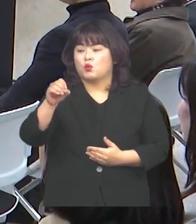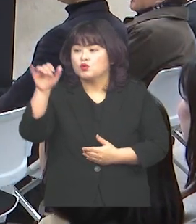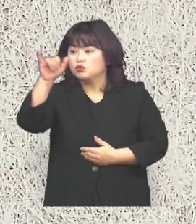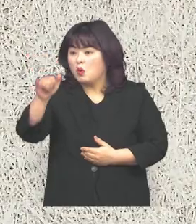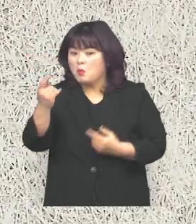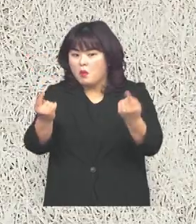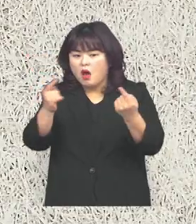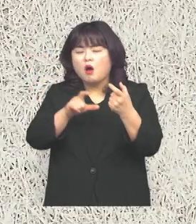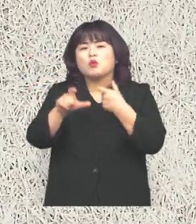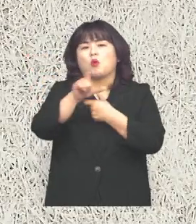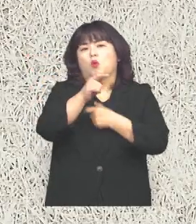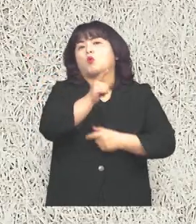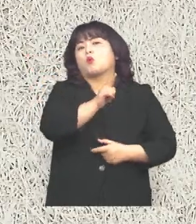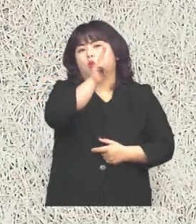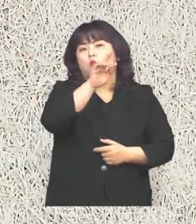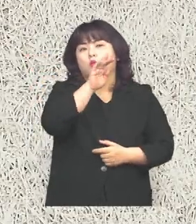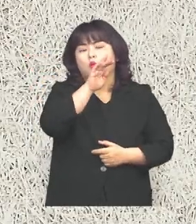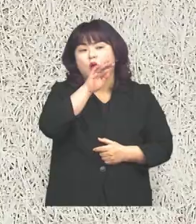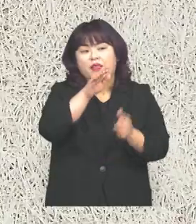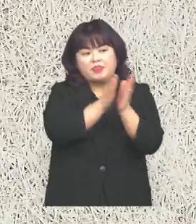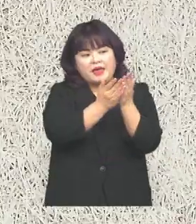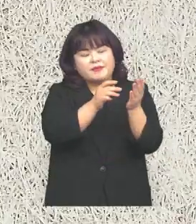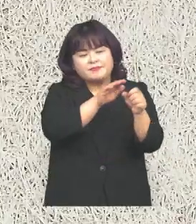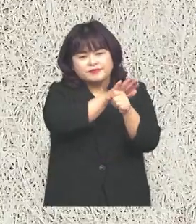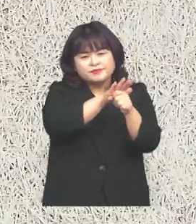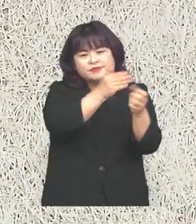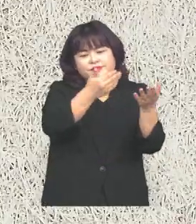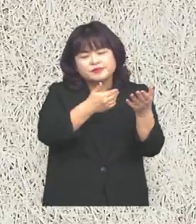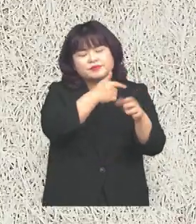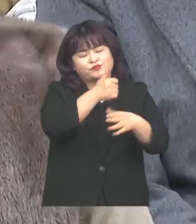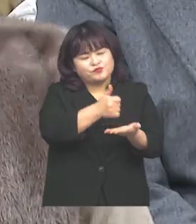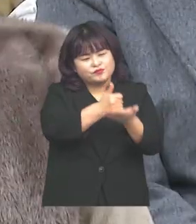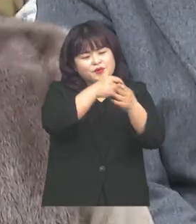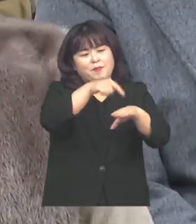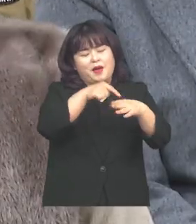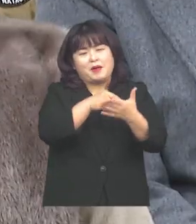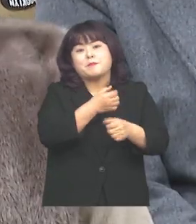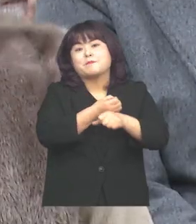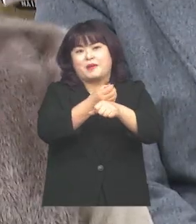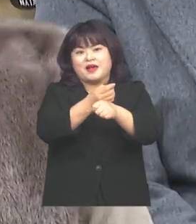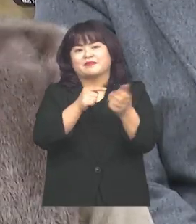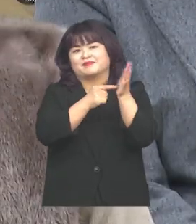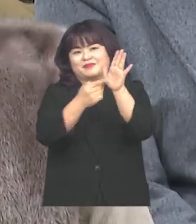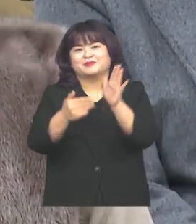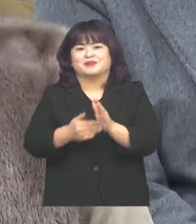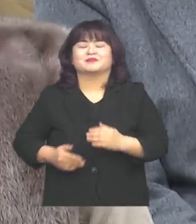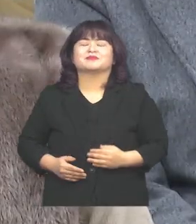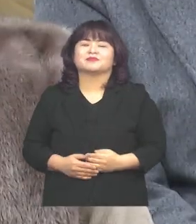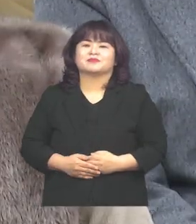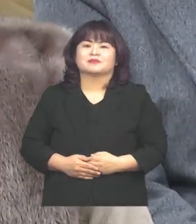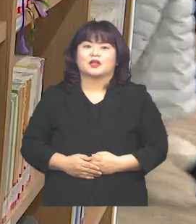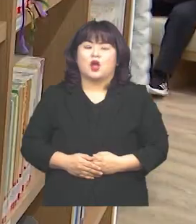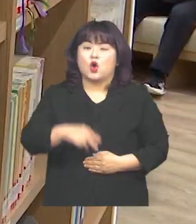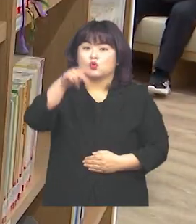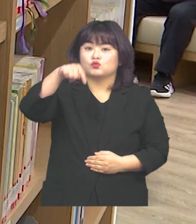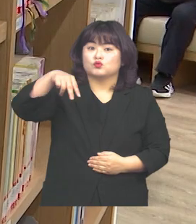54%로 전국 평균보다 높다며 책을 많이 사랑해주시는 시민들께 존경의 뜻을 전한다고